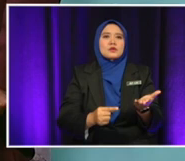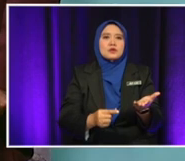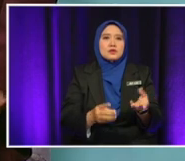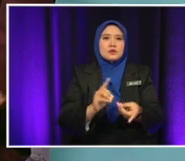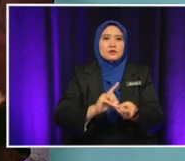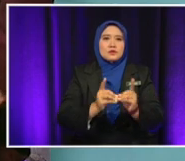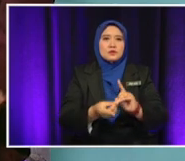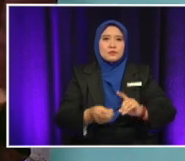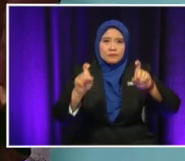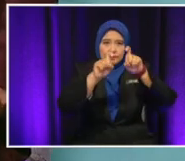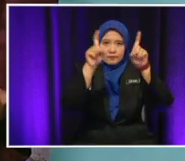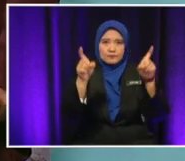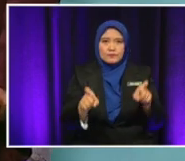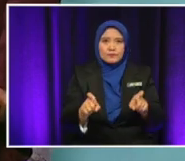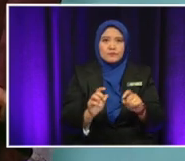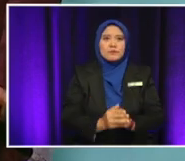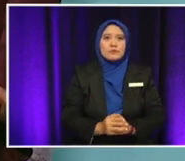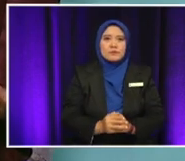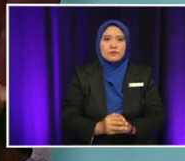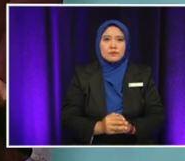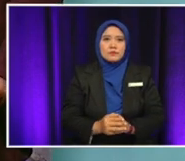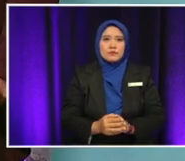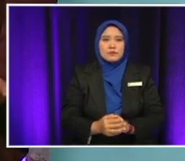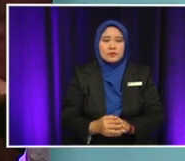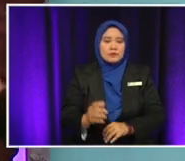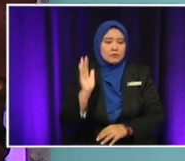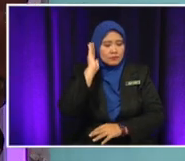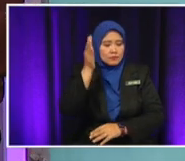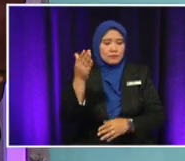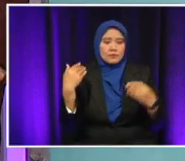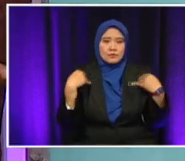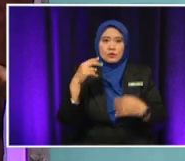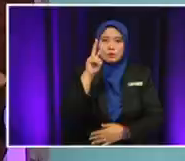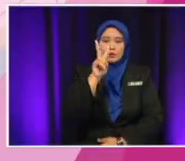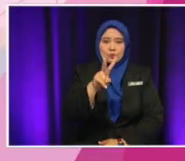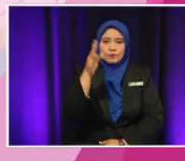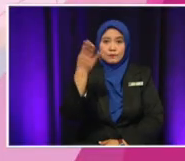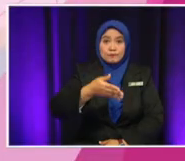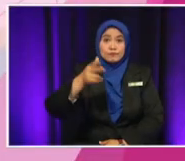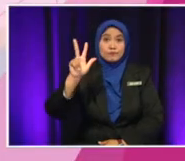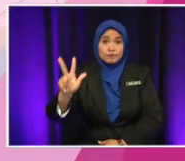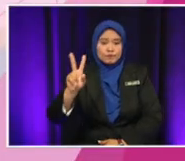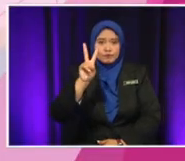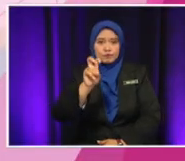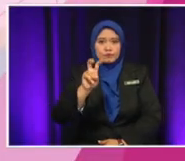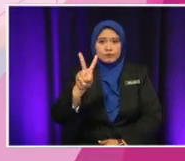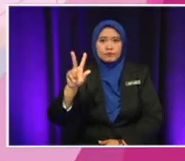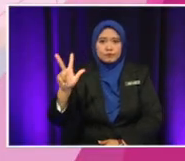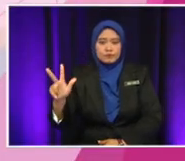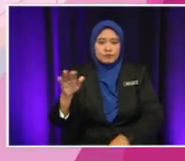nya akan bermula pada 2 hari bulan emas 2023 ya pada hari Kamis